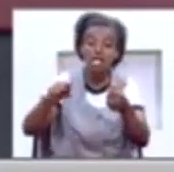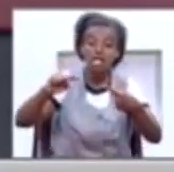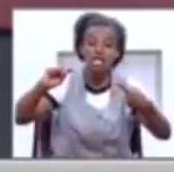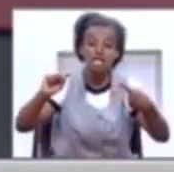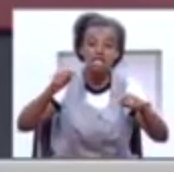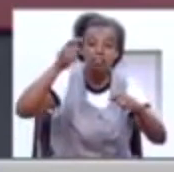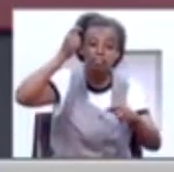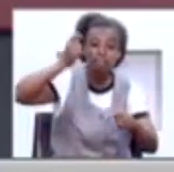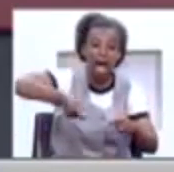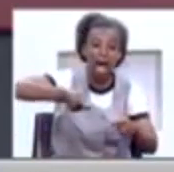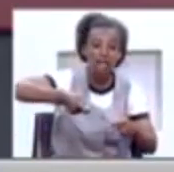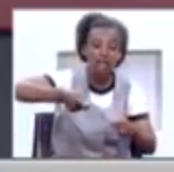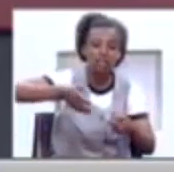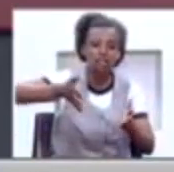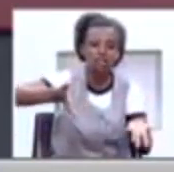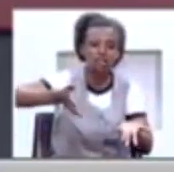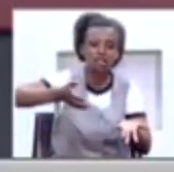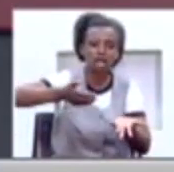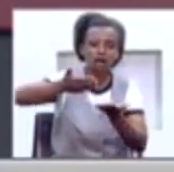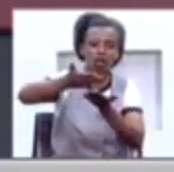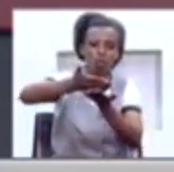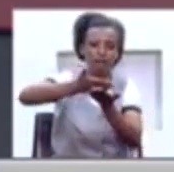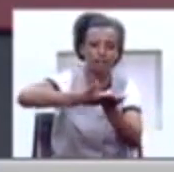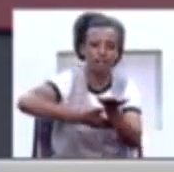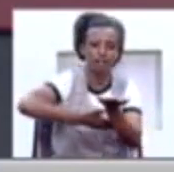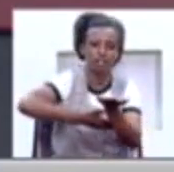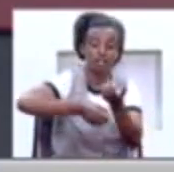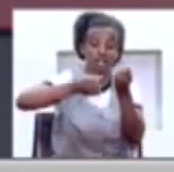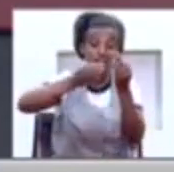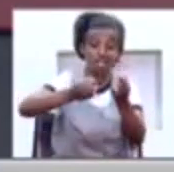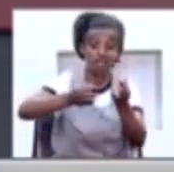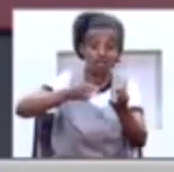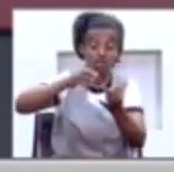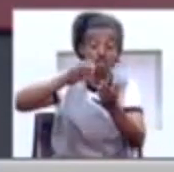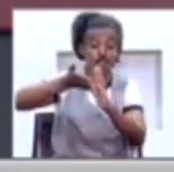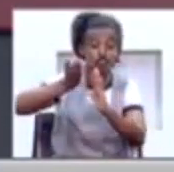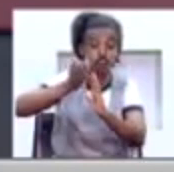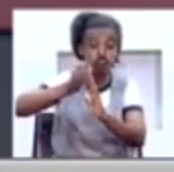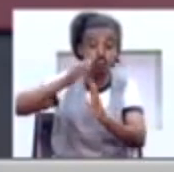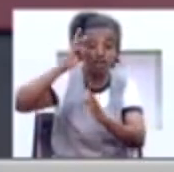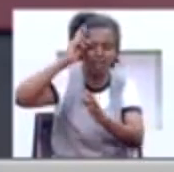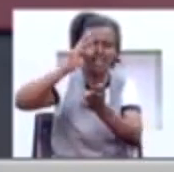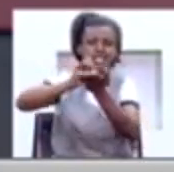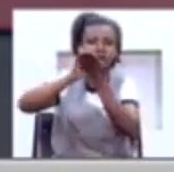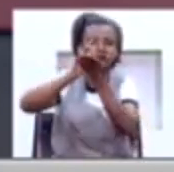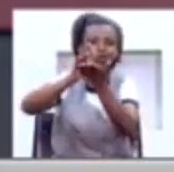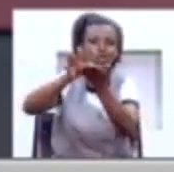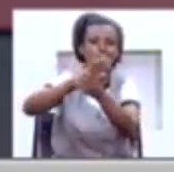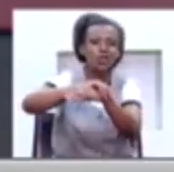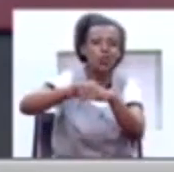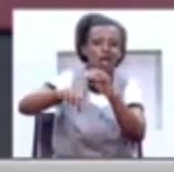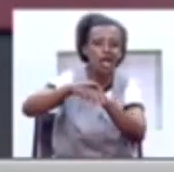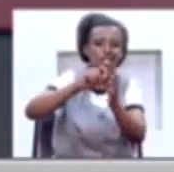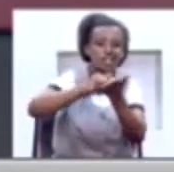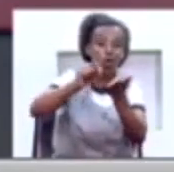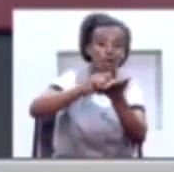zerekeye ihindurwa ry'amoko ku mafishi nihutiye kukumenyesha ko wirukanywe ku murimo w'ubusekretari